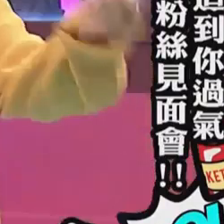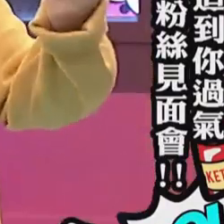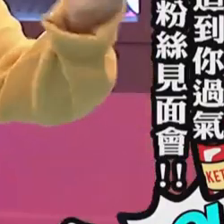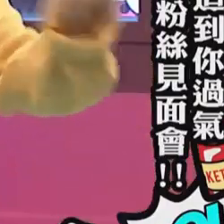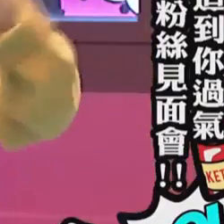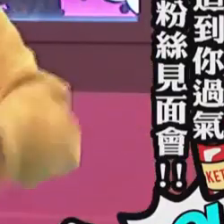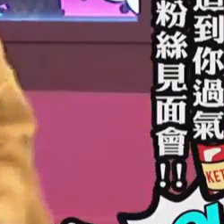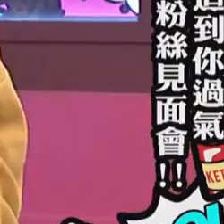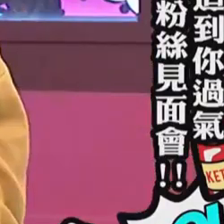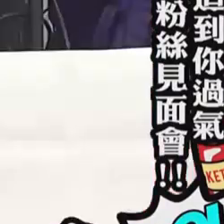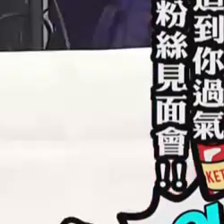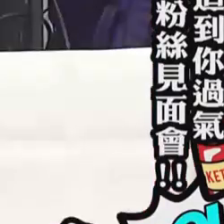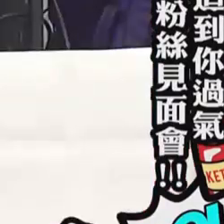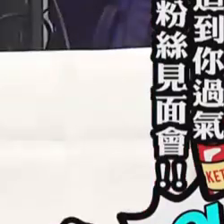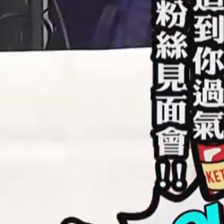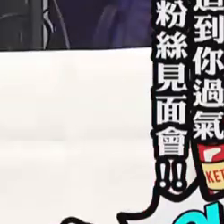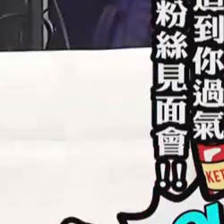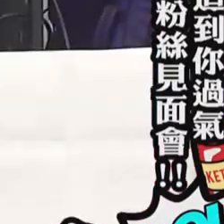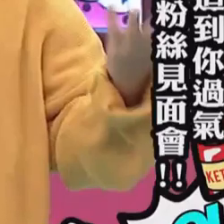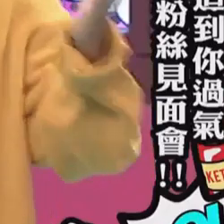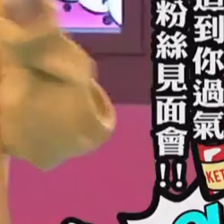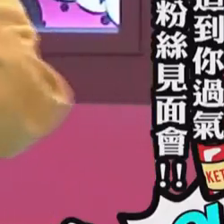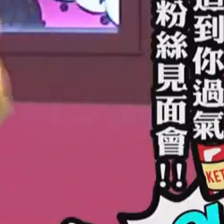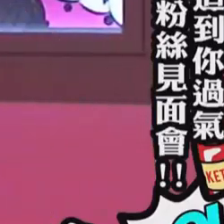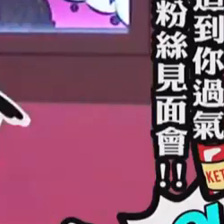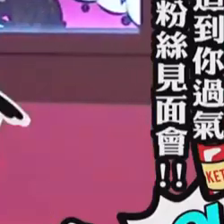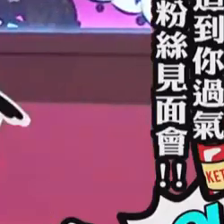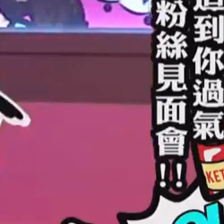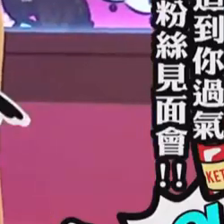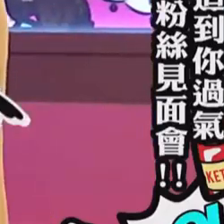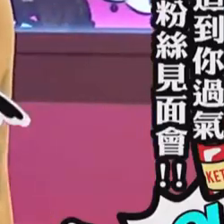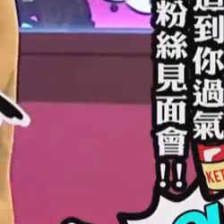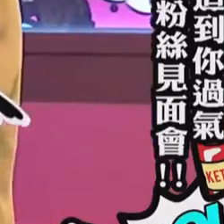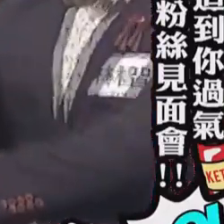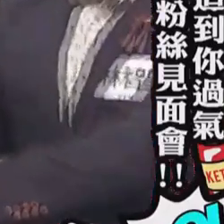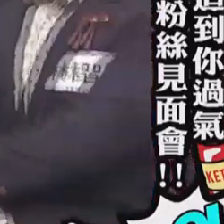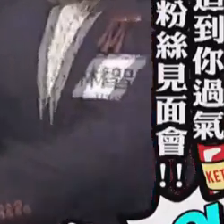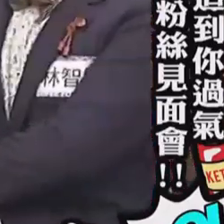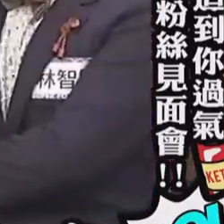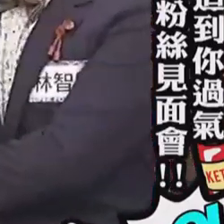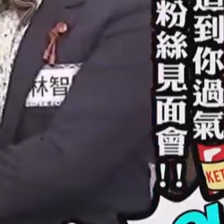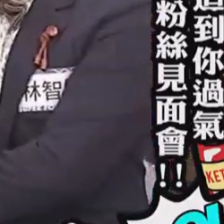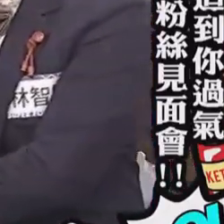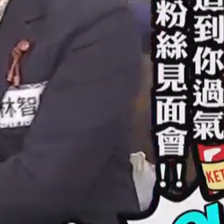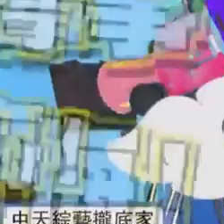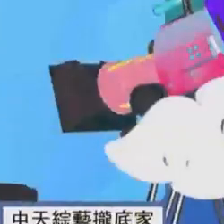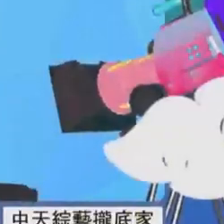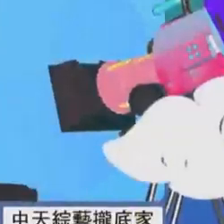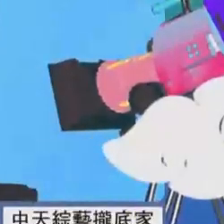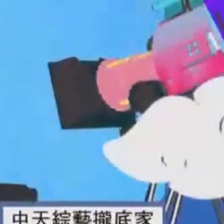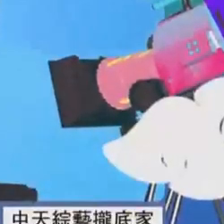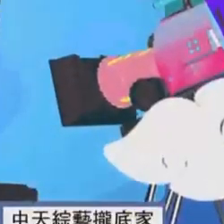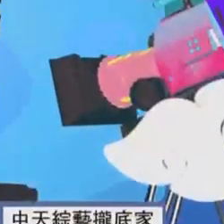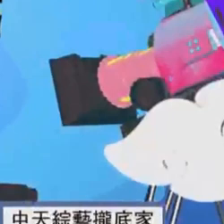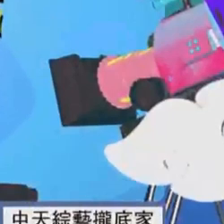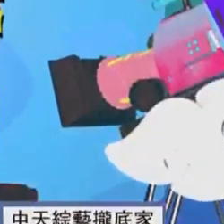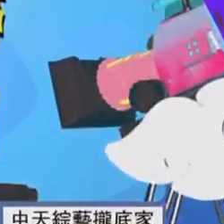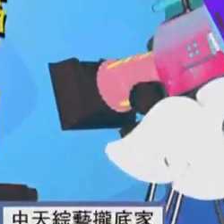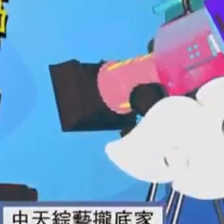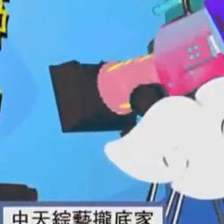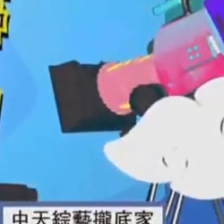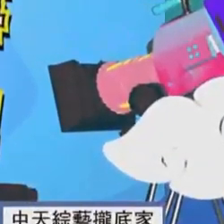人，我们千人用。 锦星听南海，千人追。 今天晚上10点，请打跟班。 马国碧坐进荒唐事，前